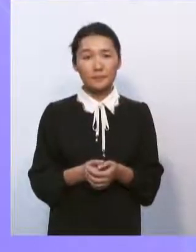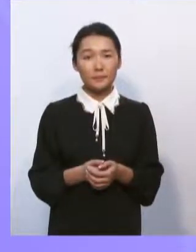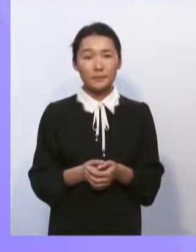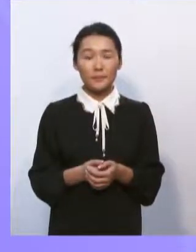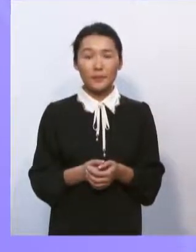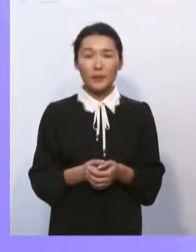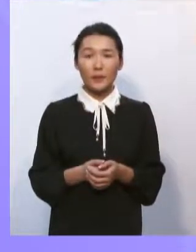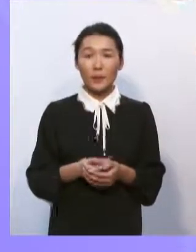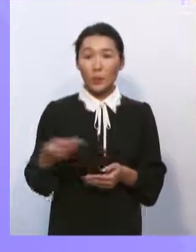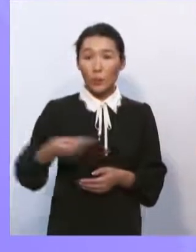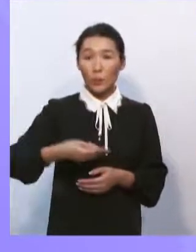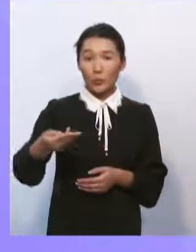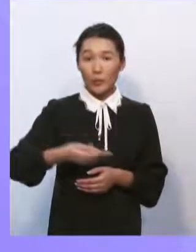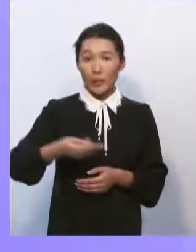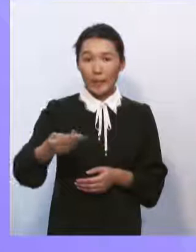Ундуй эле.